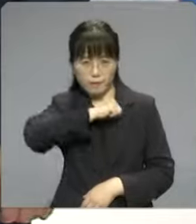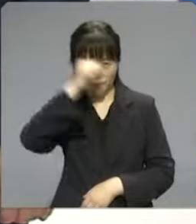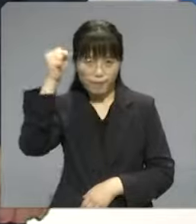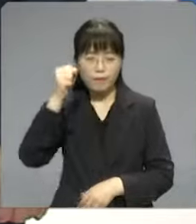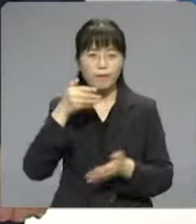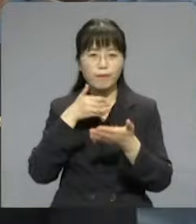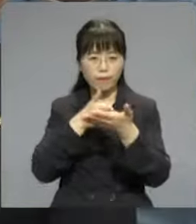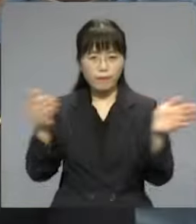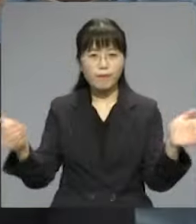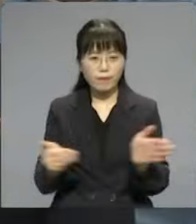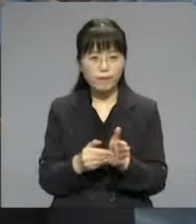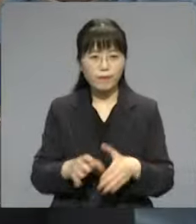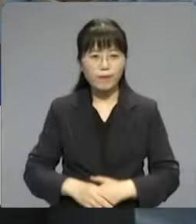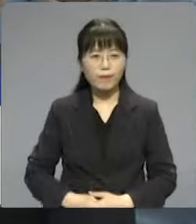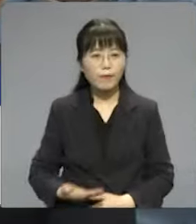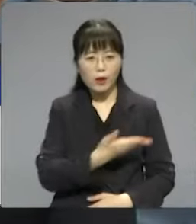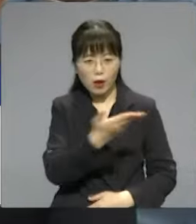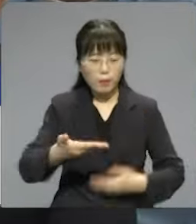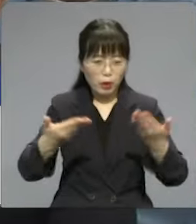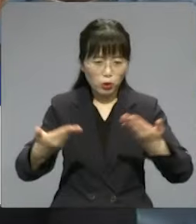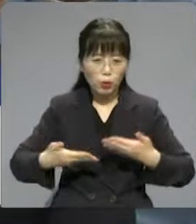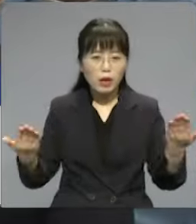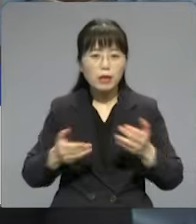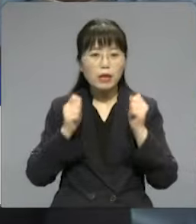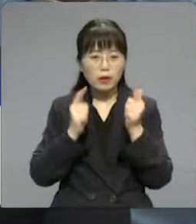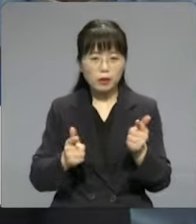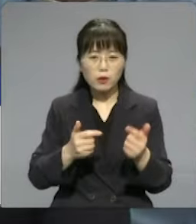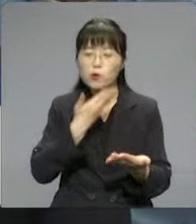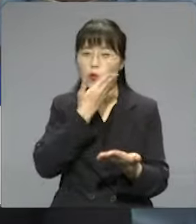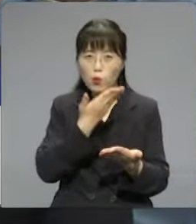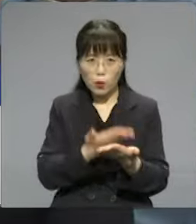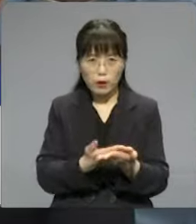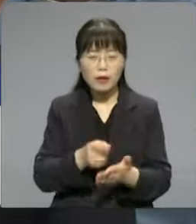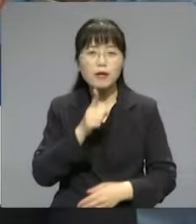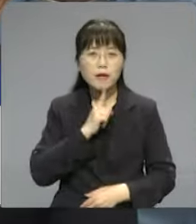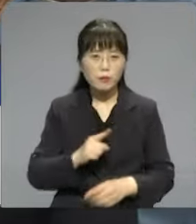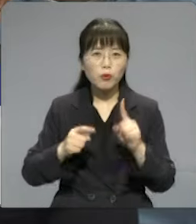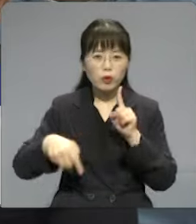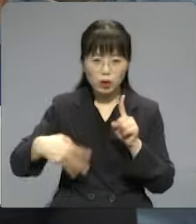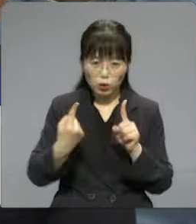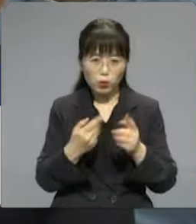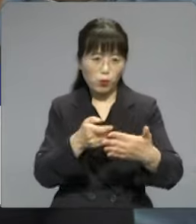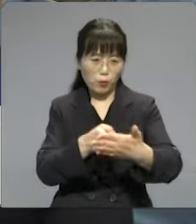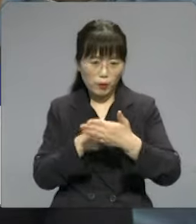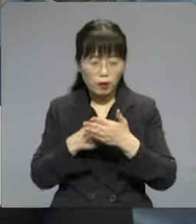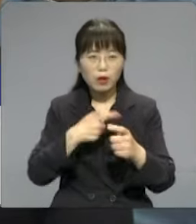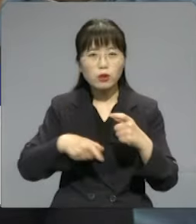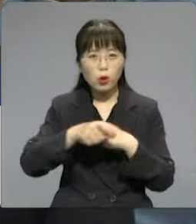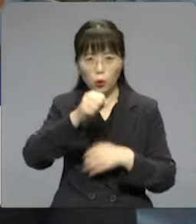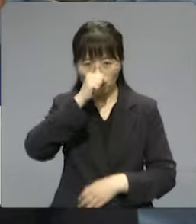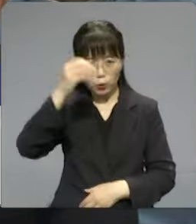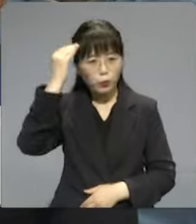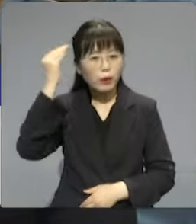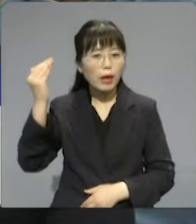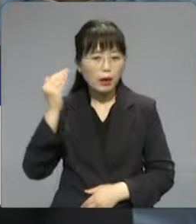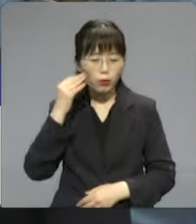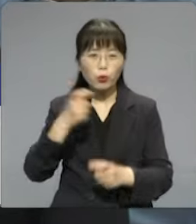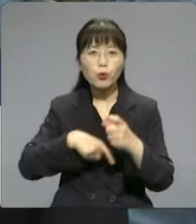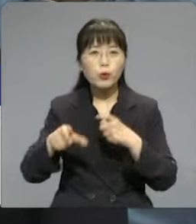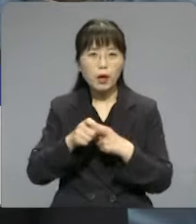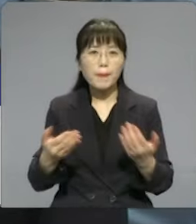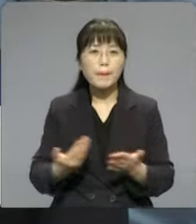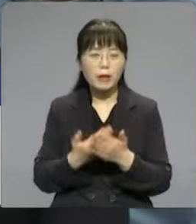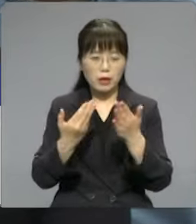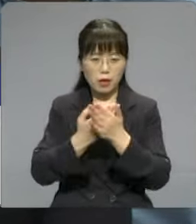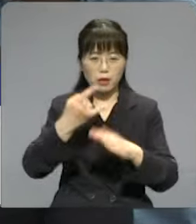성공했습니다. 여러분들께서 주신 일할 기회를 소중하게 1분 1초 아껴서 더 좋은 대한민국